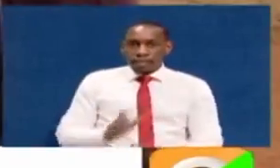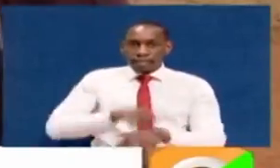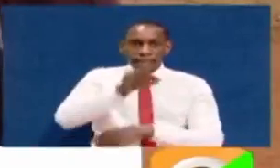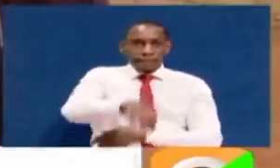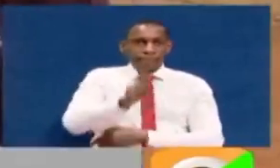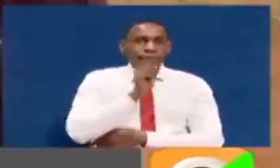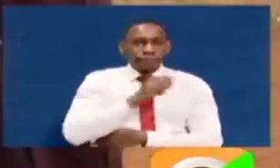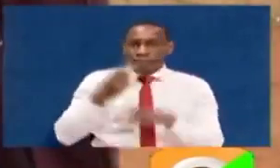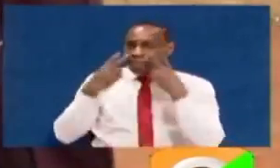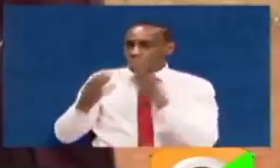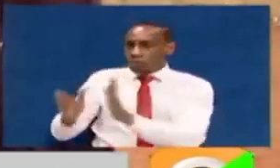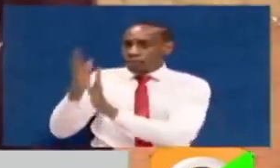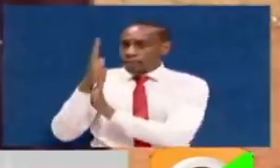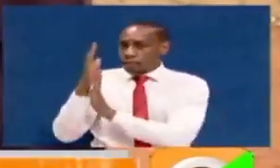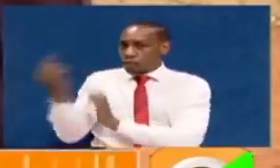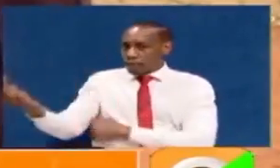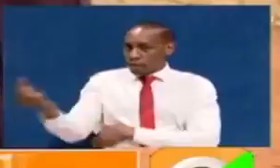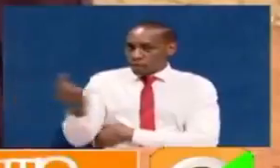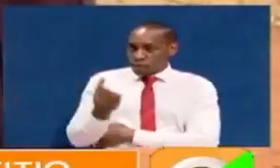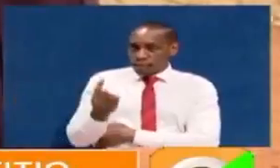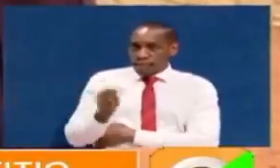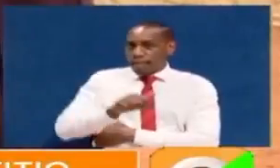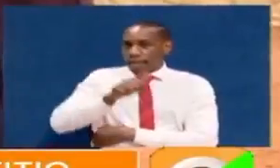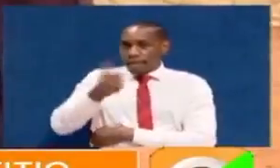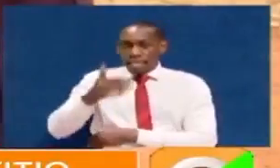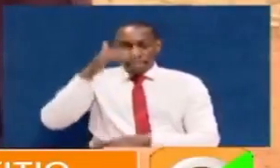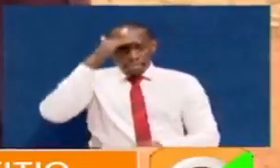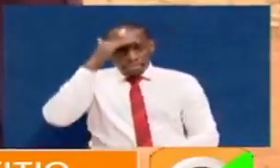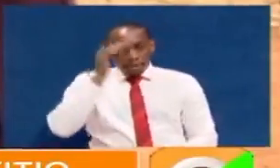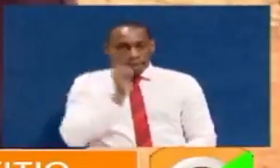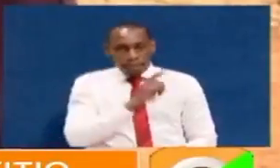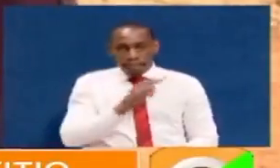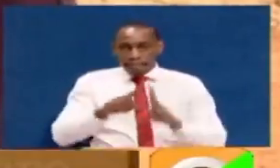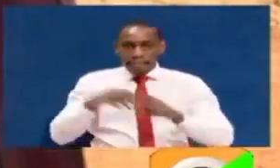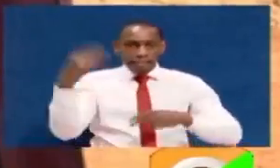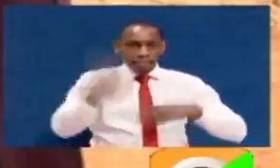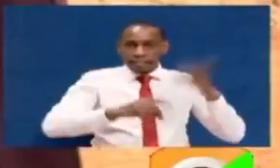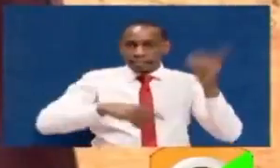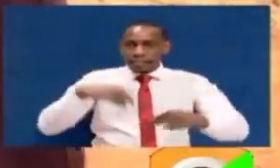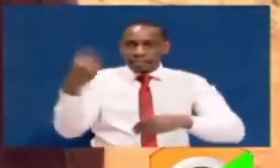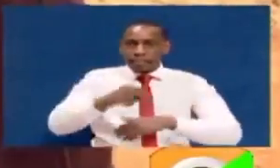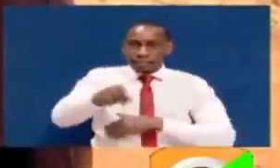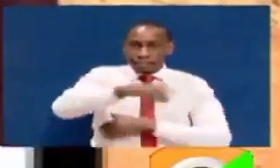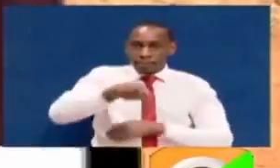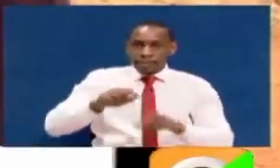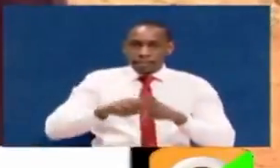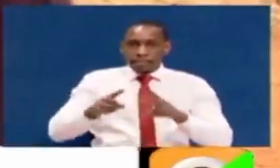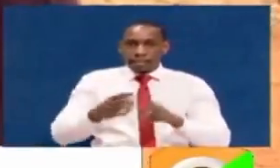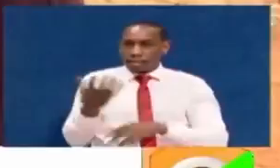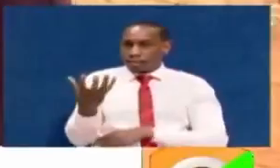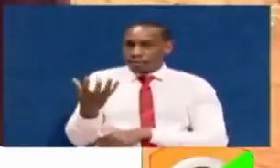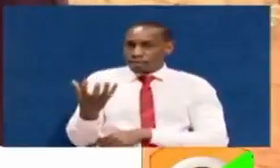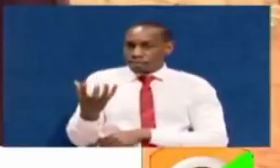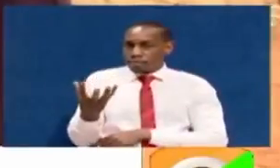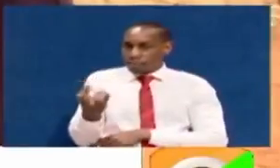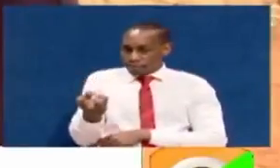samaki tuko na askari wakakuza wamekuja. Wengine walikuwa walevi, wakaanza kutupiga, wakaanza kutufinyia sehemu zetu